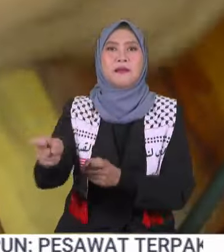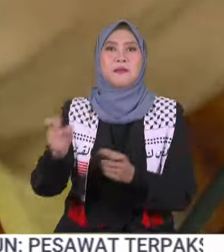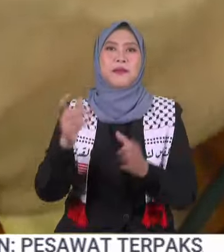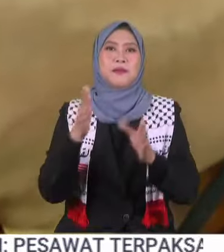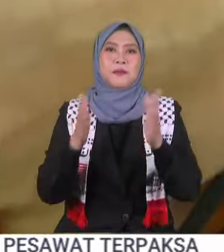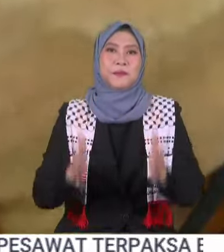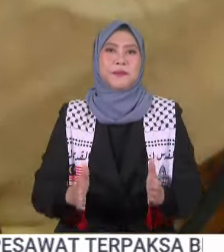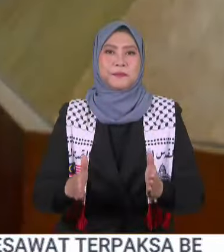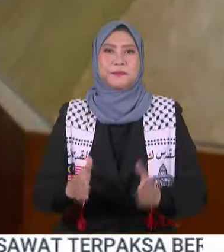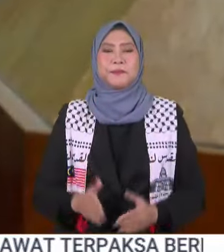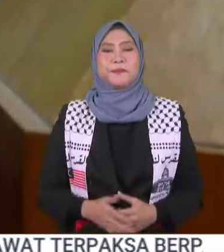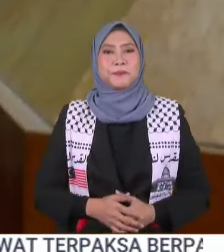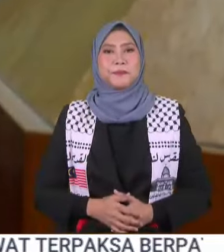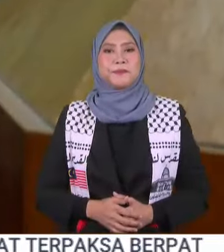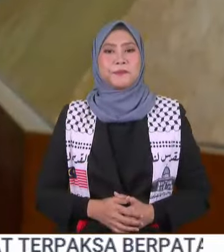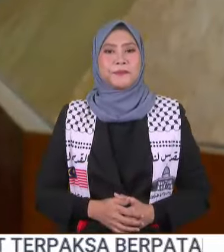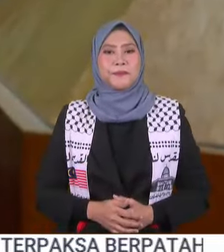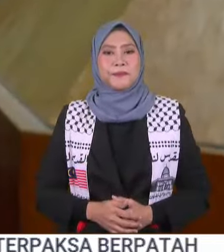jemaah.